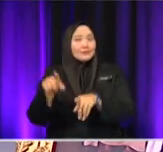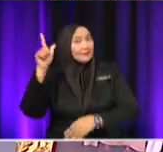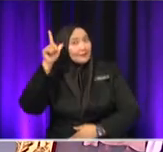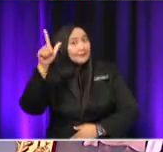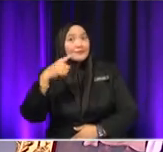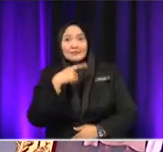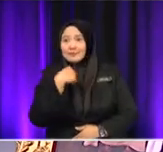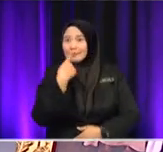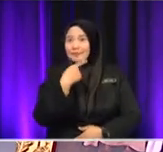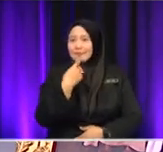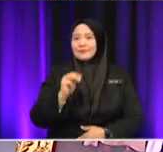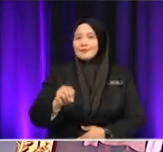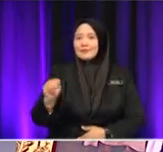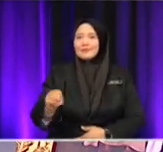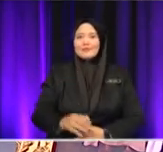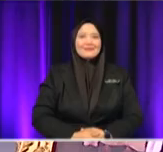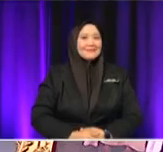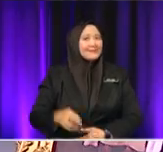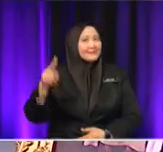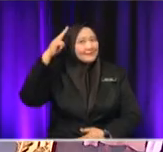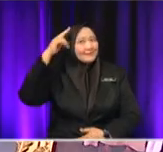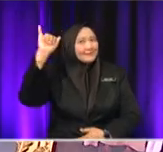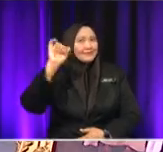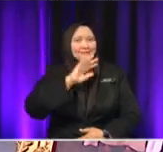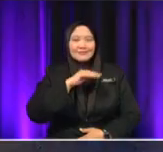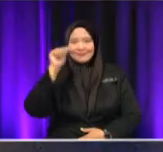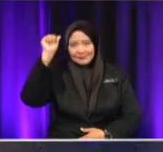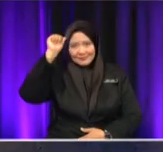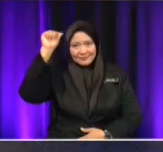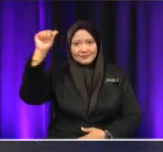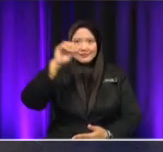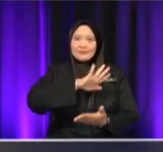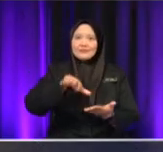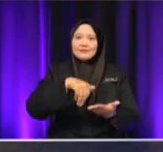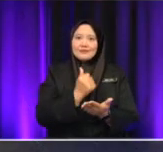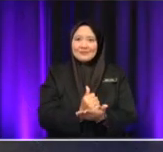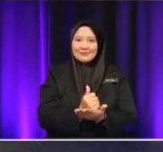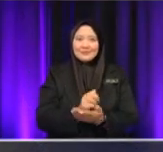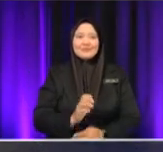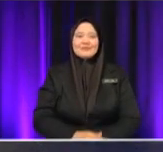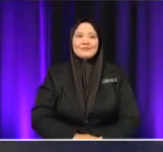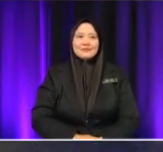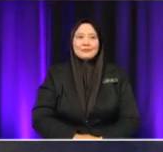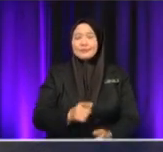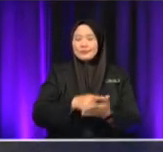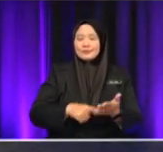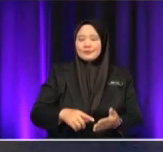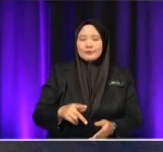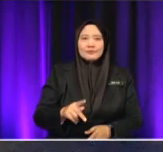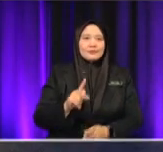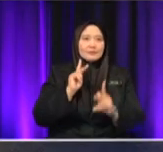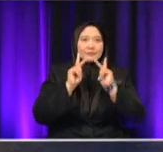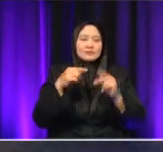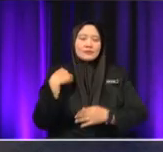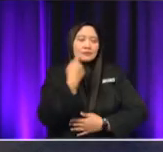pada hari ini Baiklah Hai assalamualaikum semua alright baik susah Apakah kita berkenalan dengan mereka